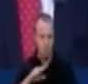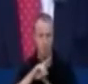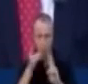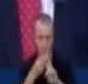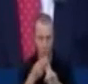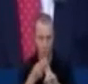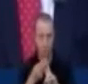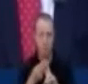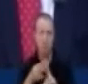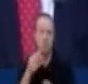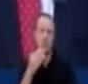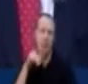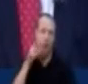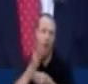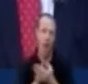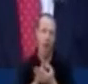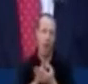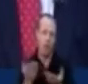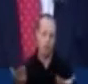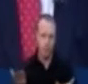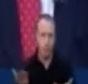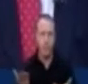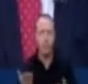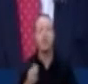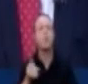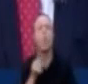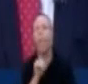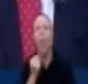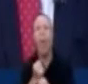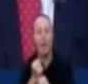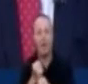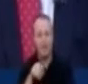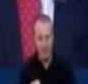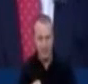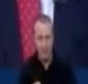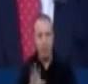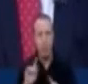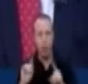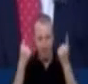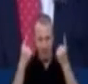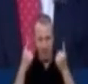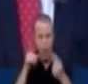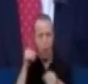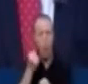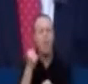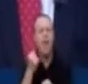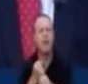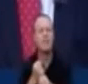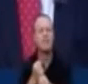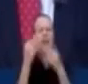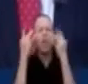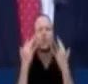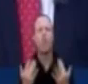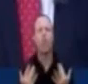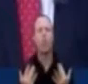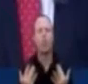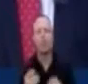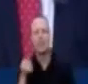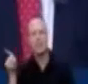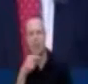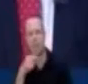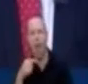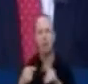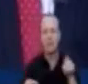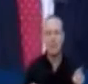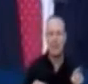לא יעשה את זה, מה שקרוב לוודאי לא יקרה, מה שיקרה פה זה שהוא יעשה פשוט חשבון, זה פחות זה, ישראל